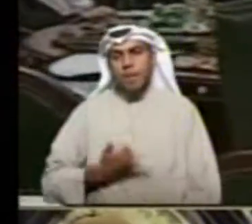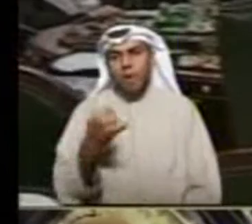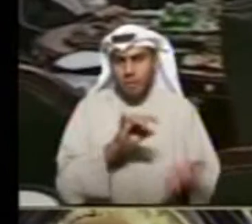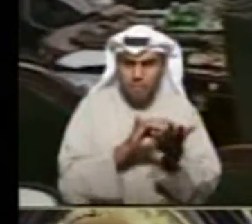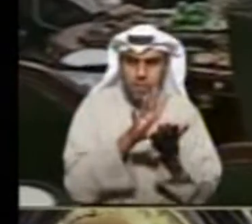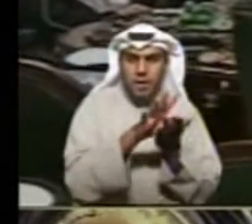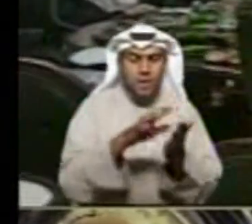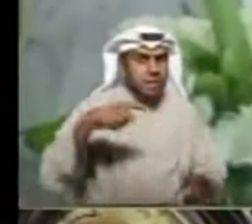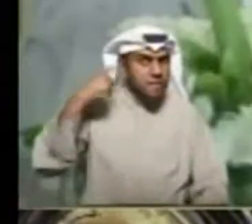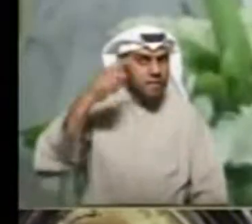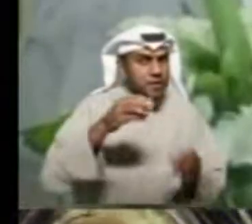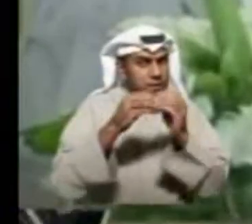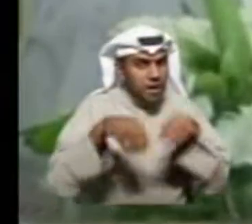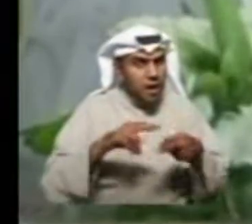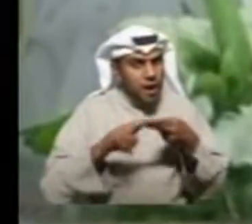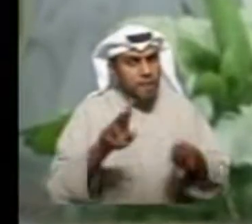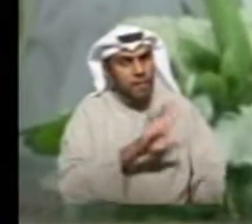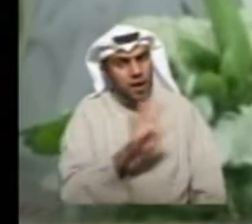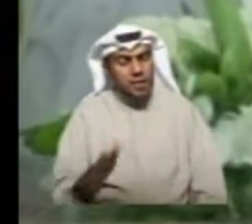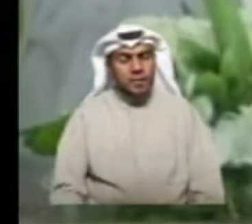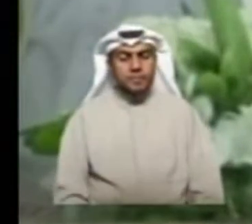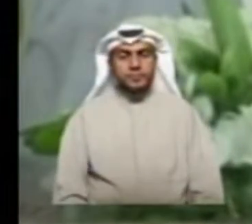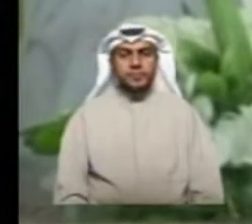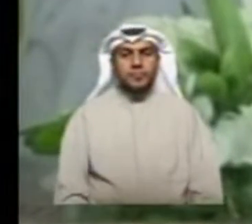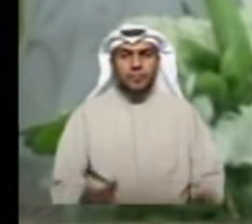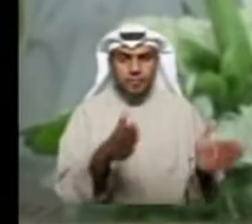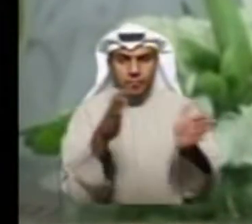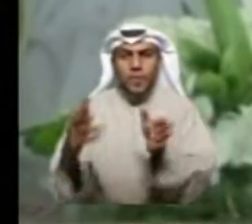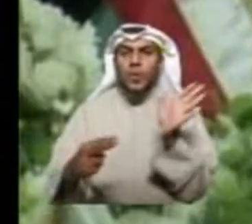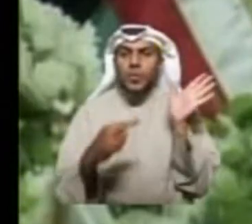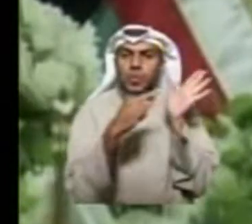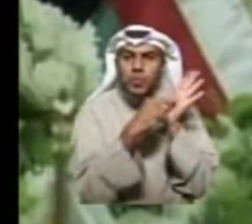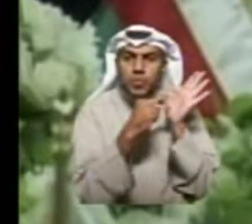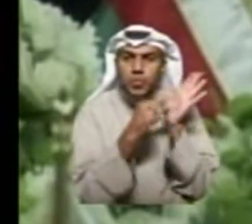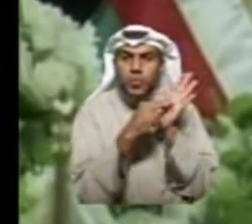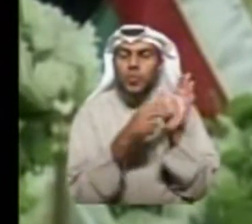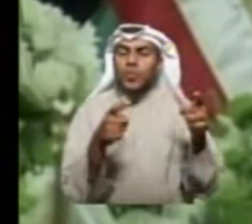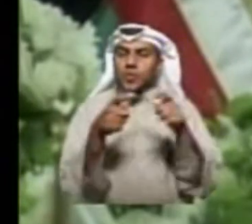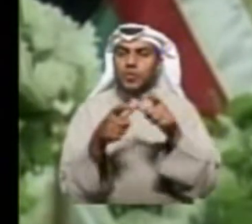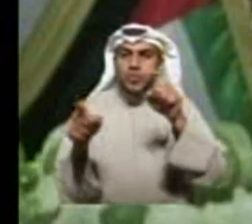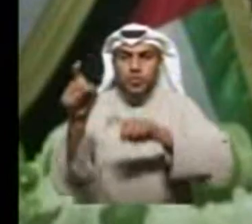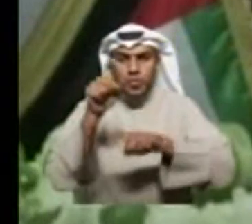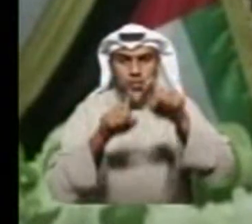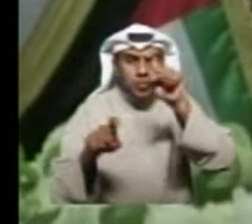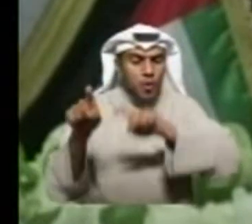إلى مائدة المفاوضات. الأزمة السورية لن يغفل عنها القادة وكذلك مآلات